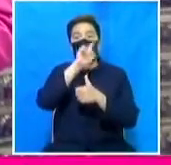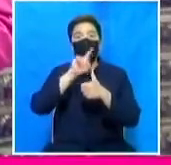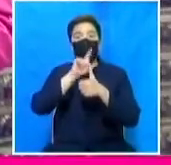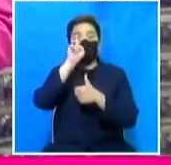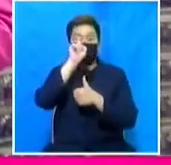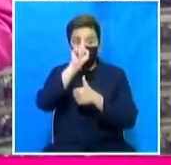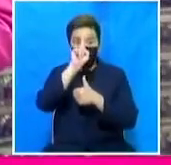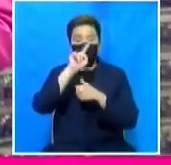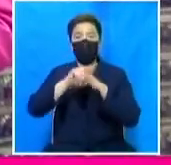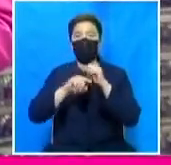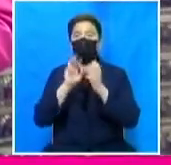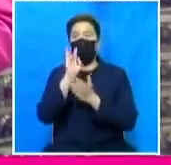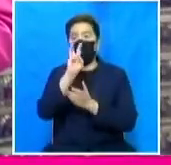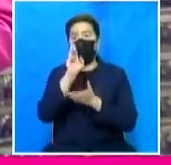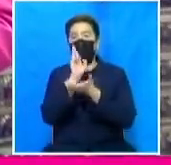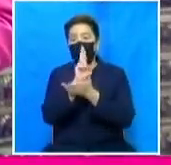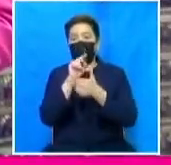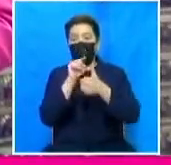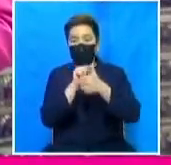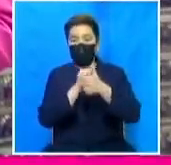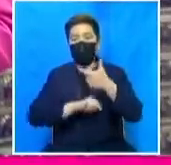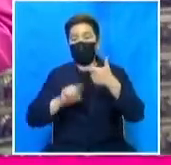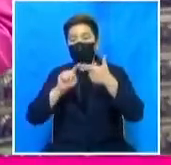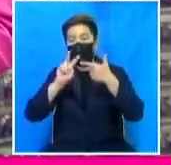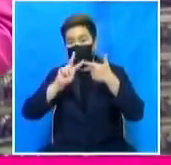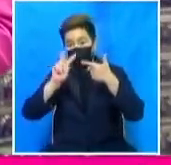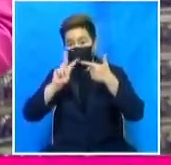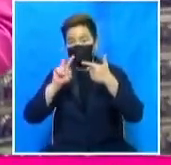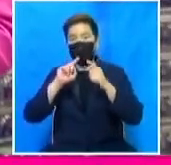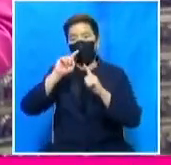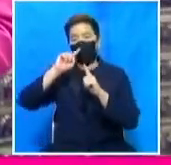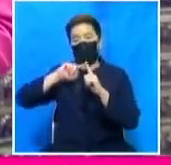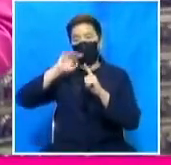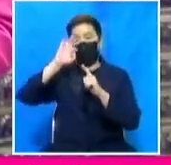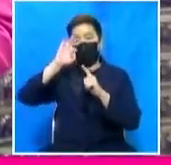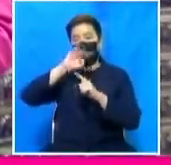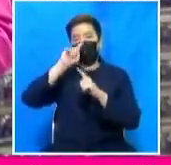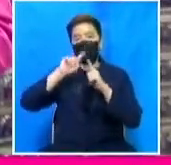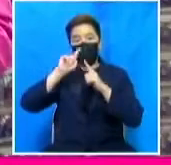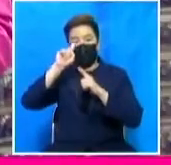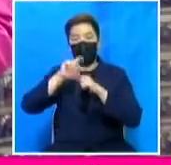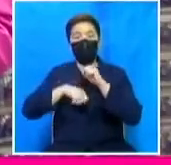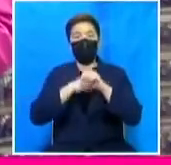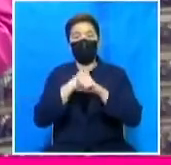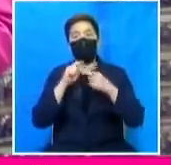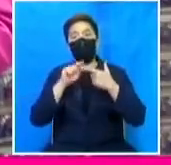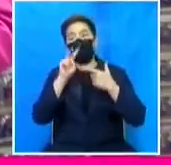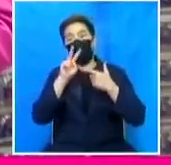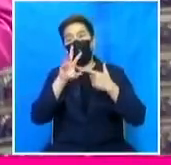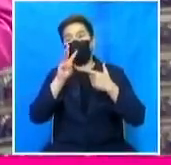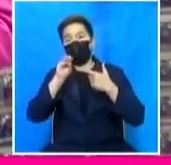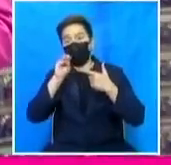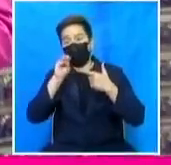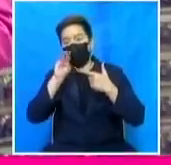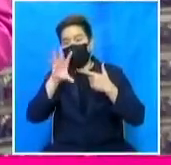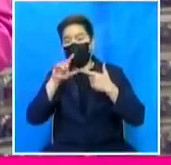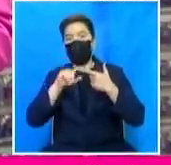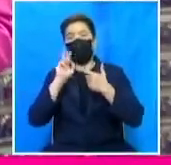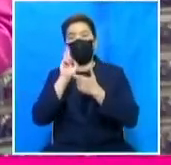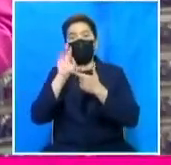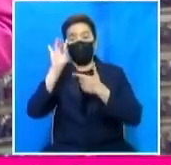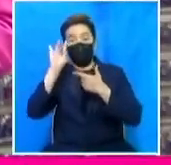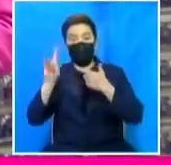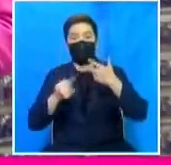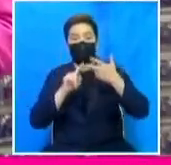ม2565จำนวน6รางวัลค่ะครั้งที่2วันที่1กันยายน2565จำนวน8รางวัลและ